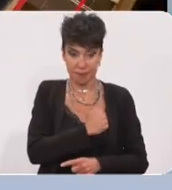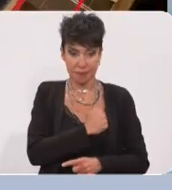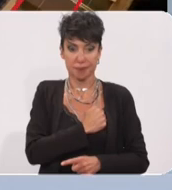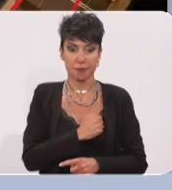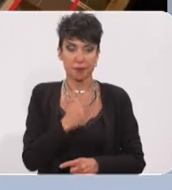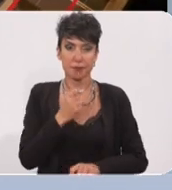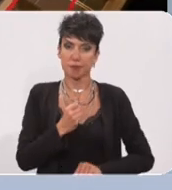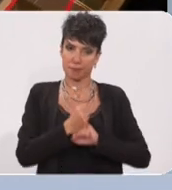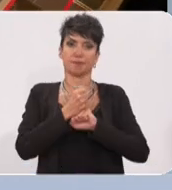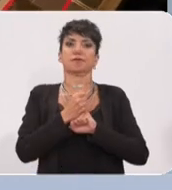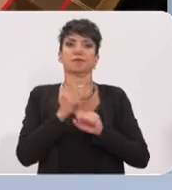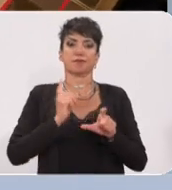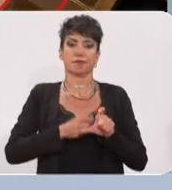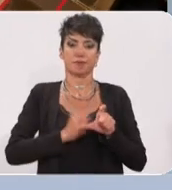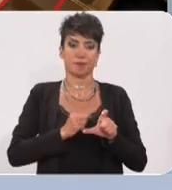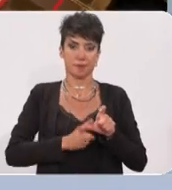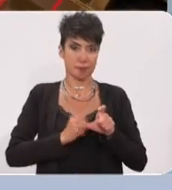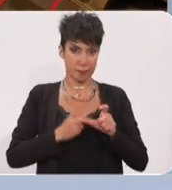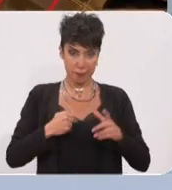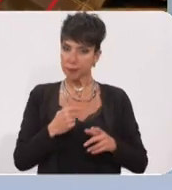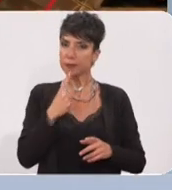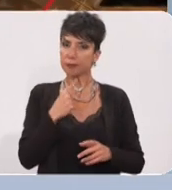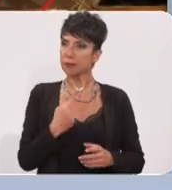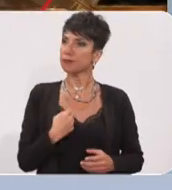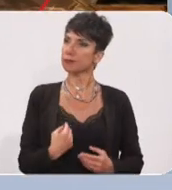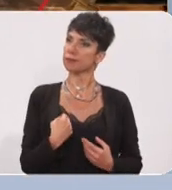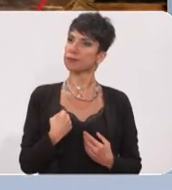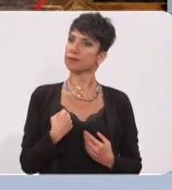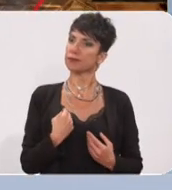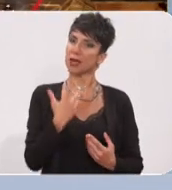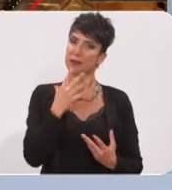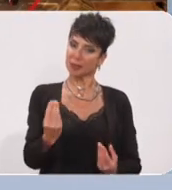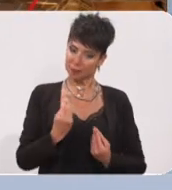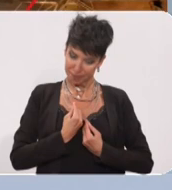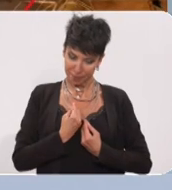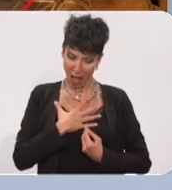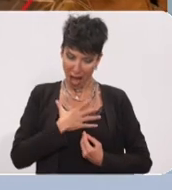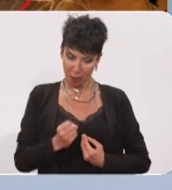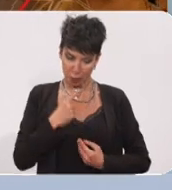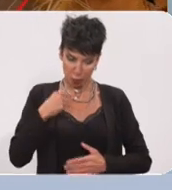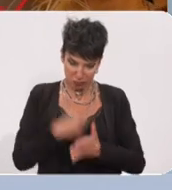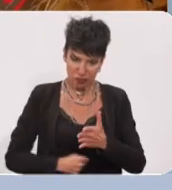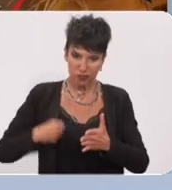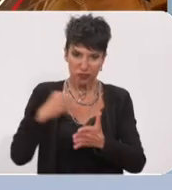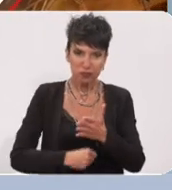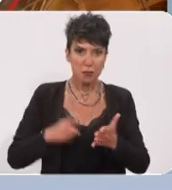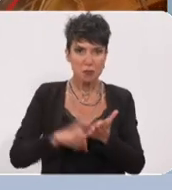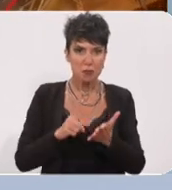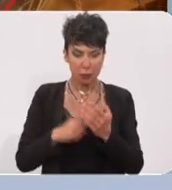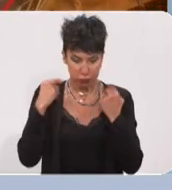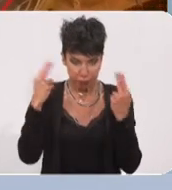του ΚΚΕ εκφράζει μία ψήφο εμπιστοσύνης στον αγώνα, στις διεκδικήσεις που πρέπει να δυναμώσουν την επόμενη